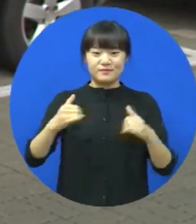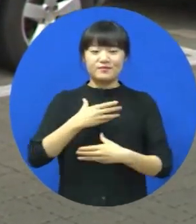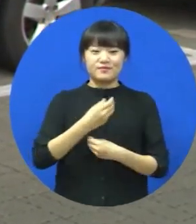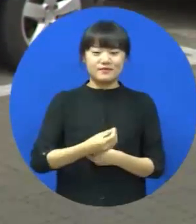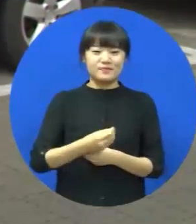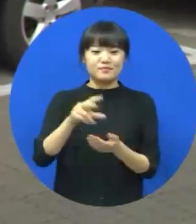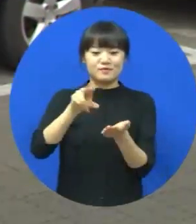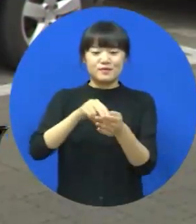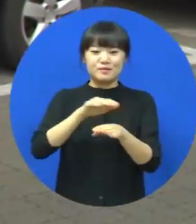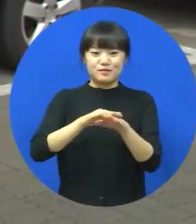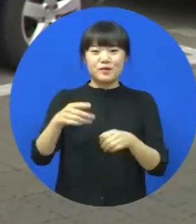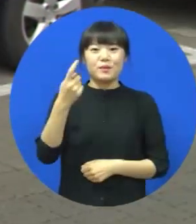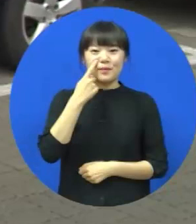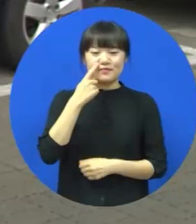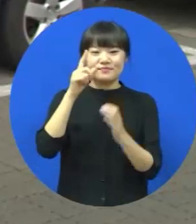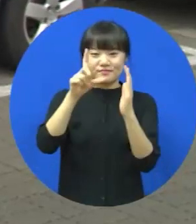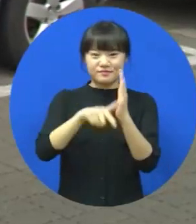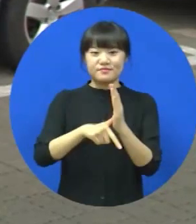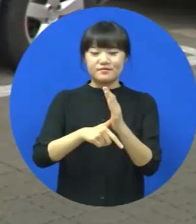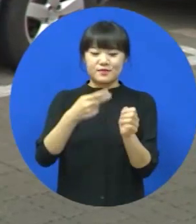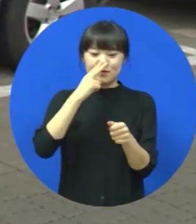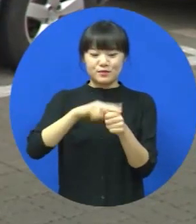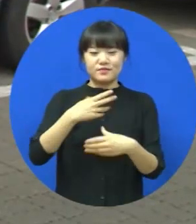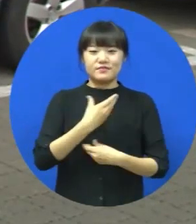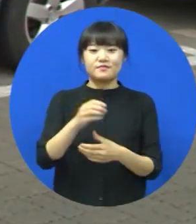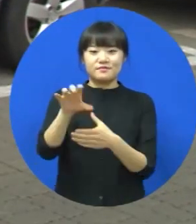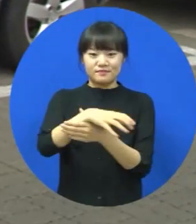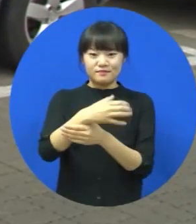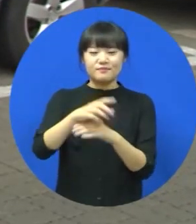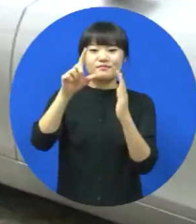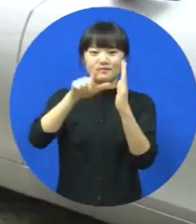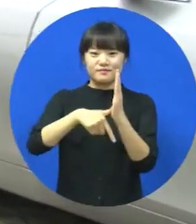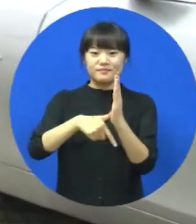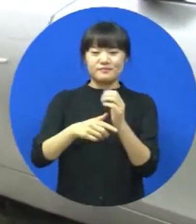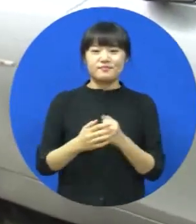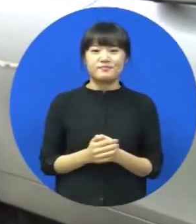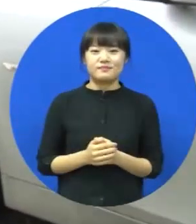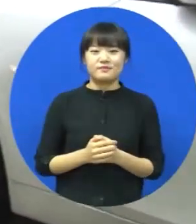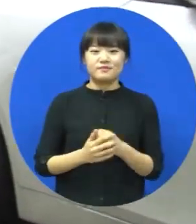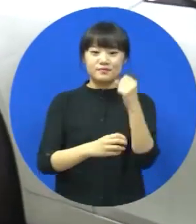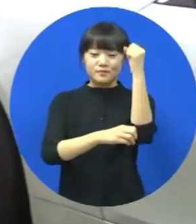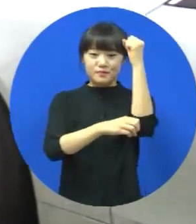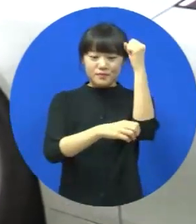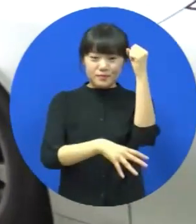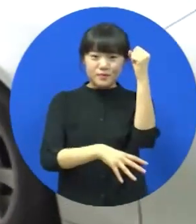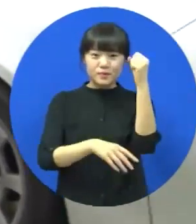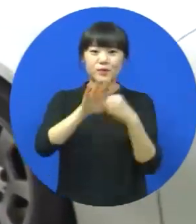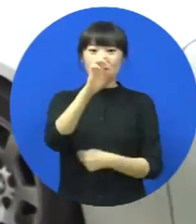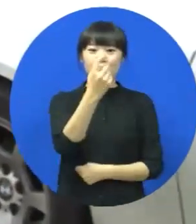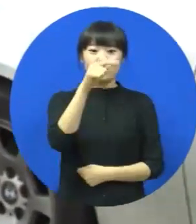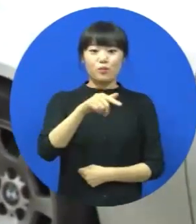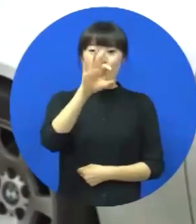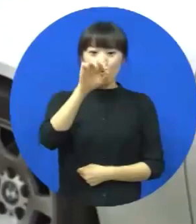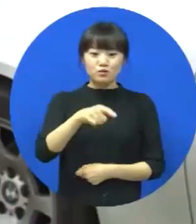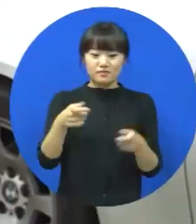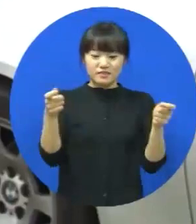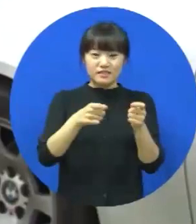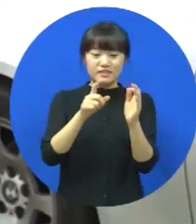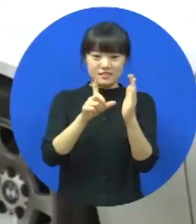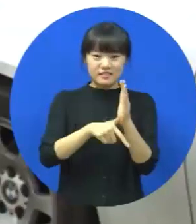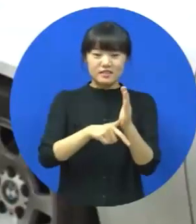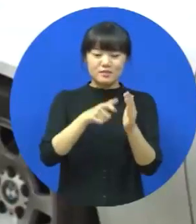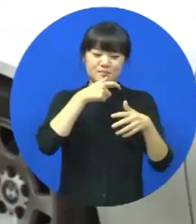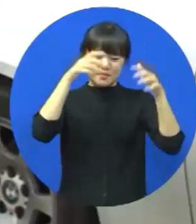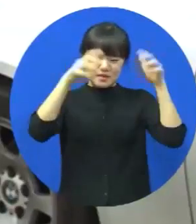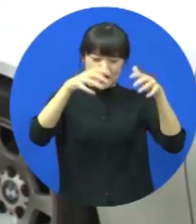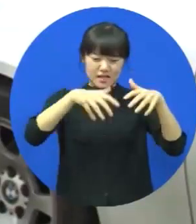안전상식을 퀴즈로 풀어보는 시간! 도전 안전벨 시간입니다. 일반적으로 호우란 단시간 안에 많은